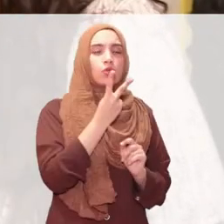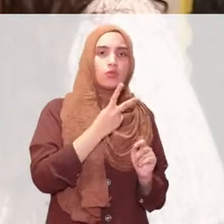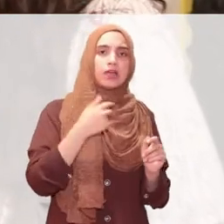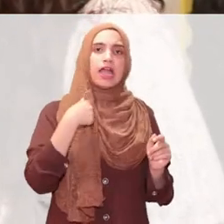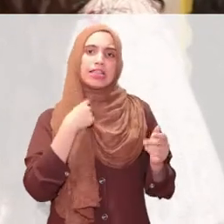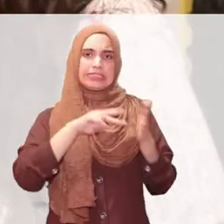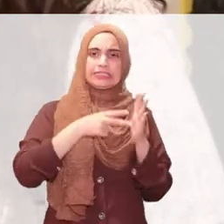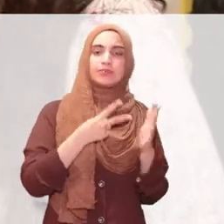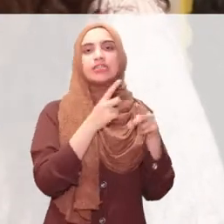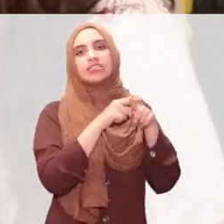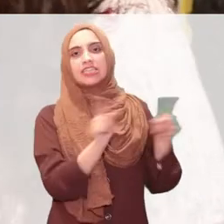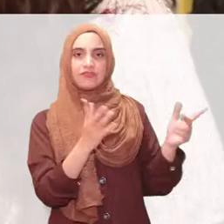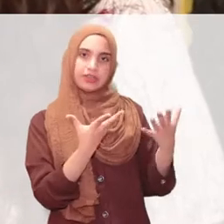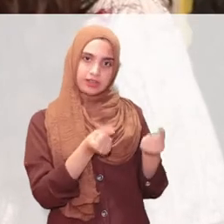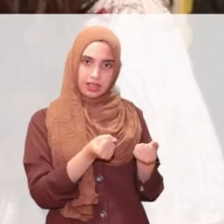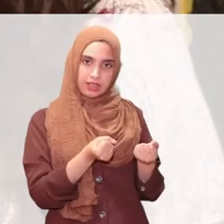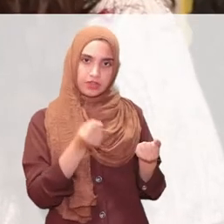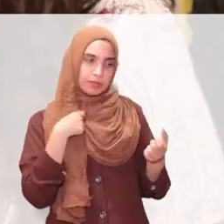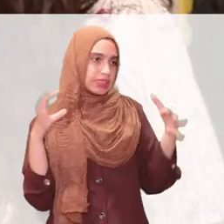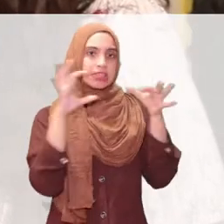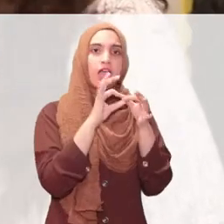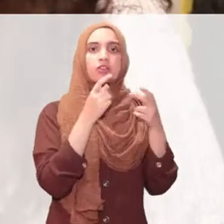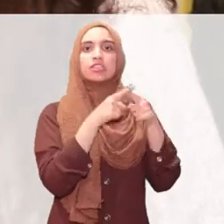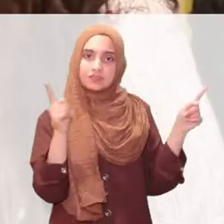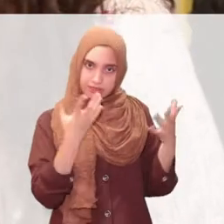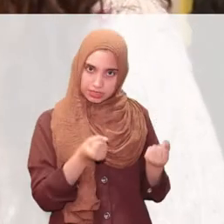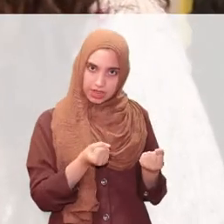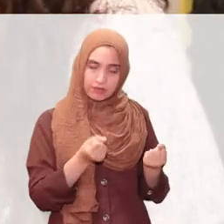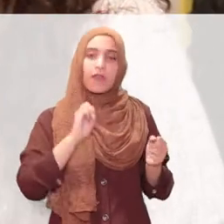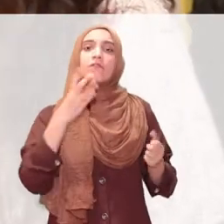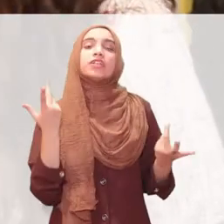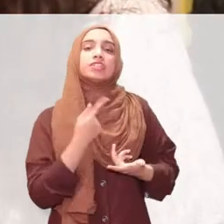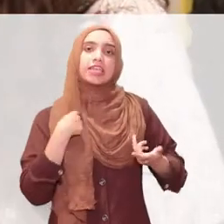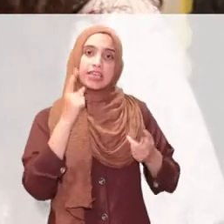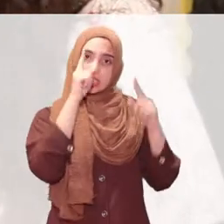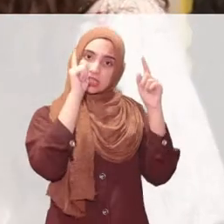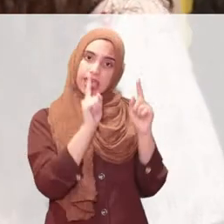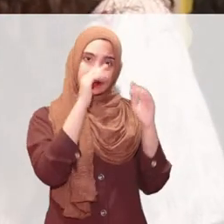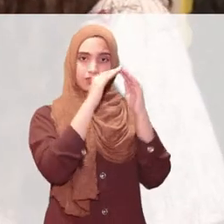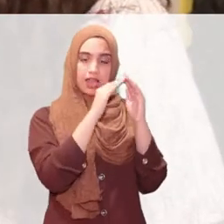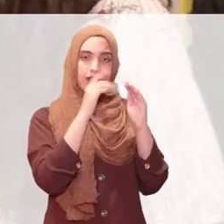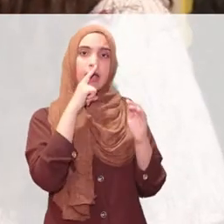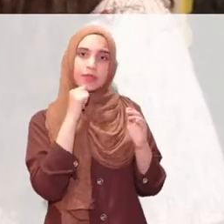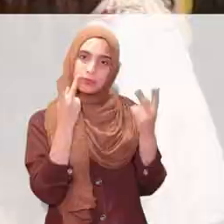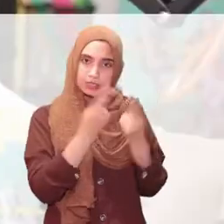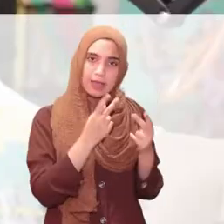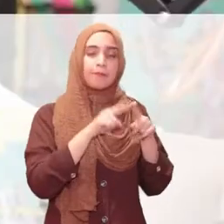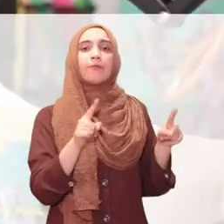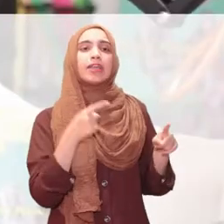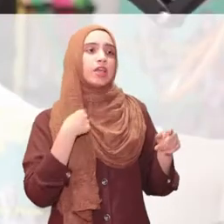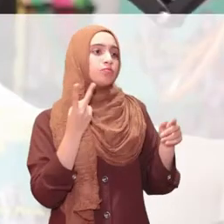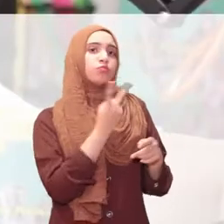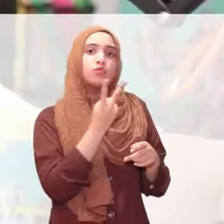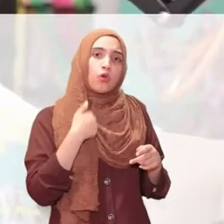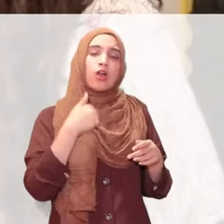एंट्री हुई नॉट वेक अप सिड लव ओं ए